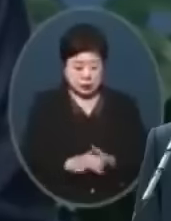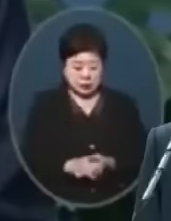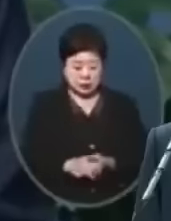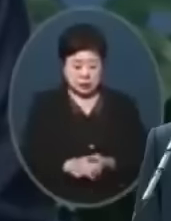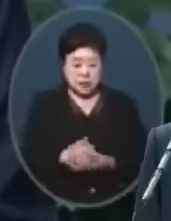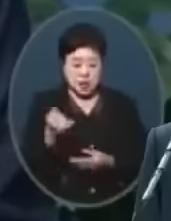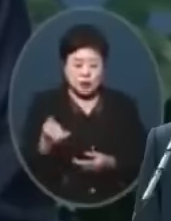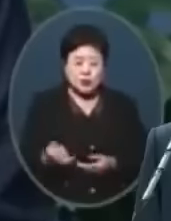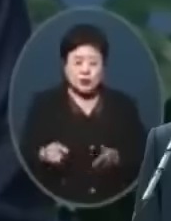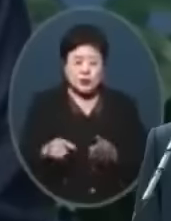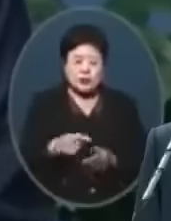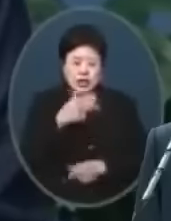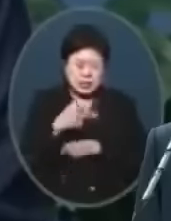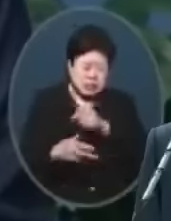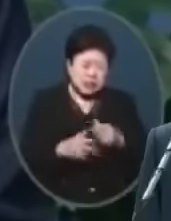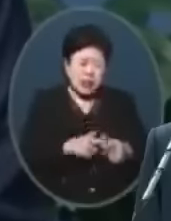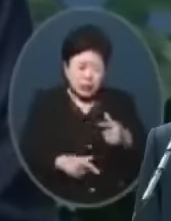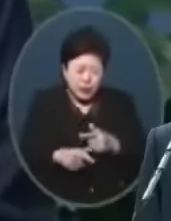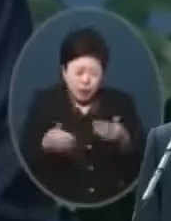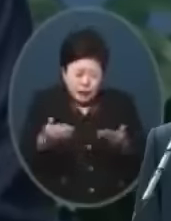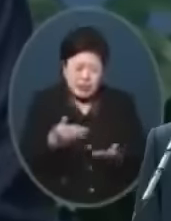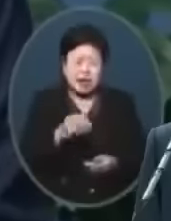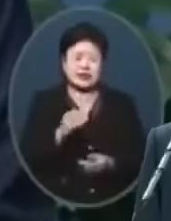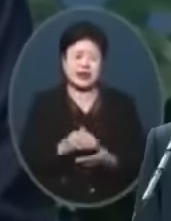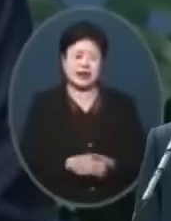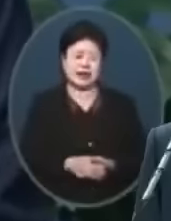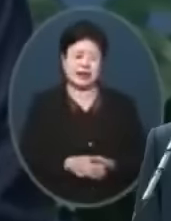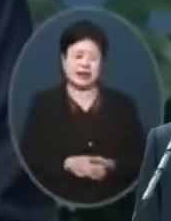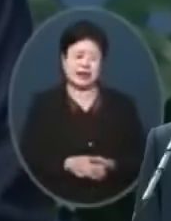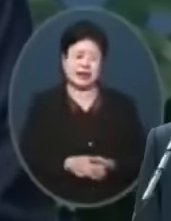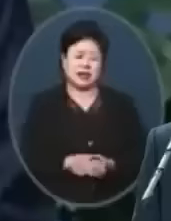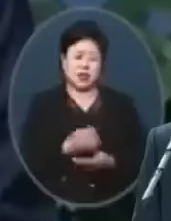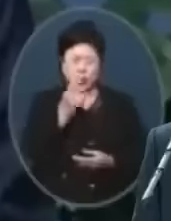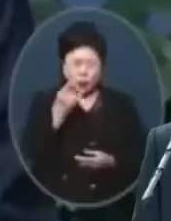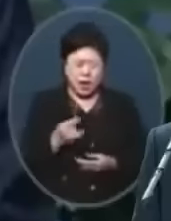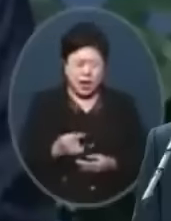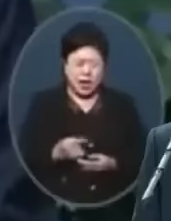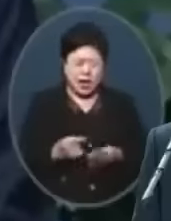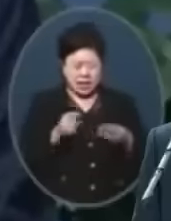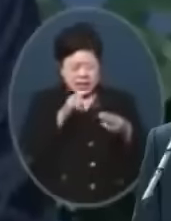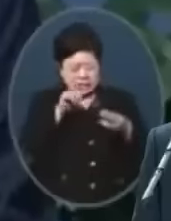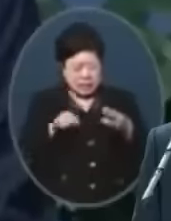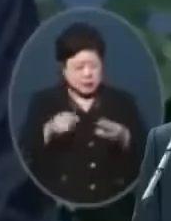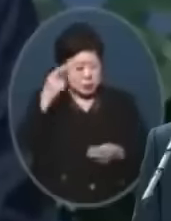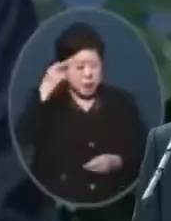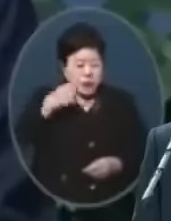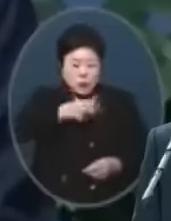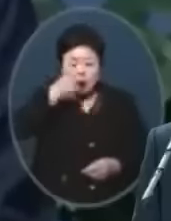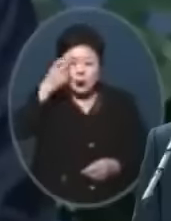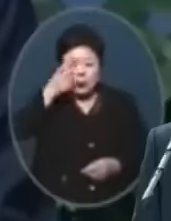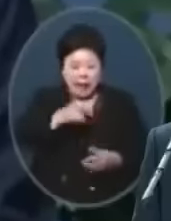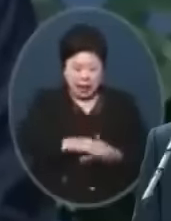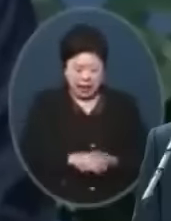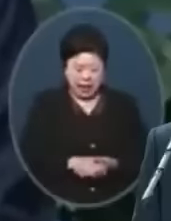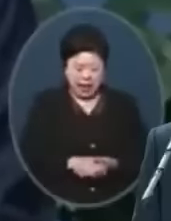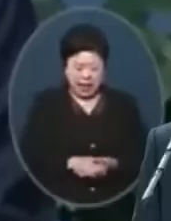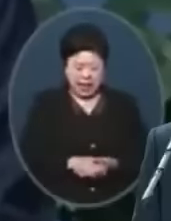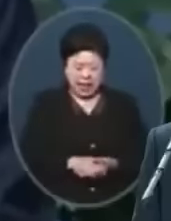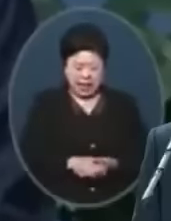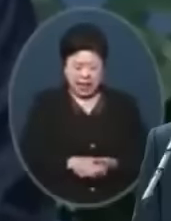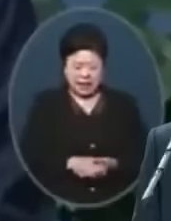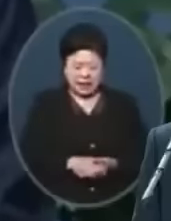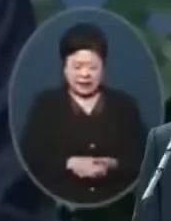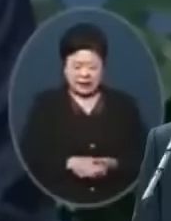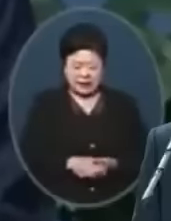그럼 동생을 위해서 또 7년 동안 일을 해야 돼요. 그 외삼촌이 상당히 머리가 좋은 사람이에요.